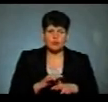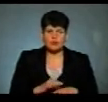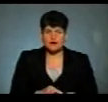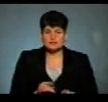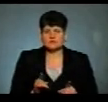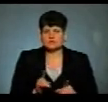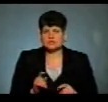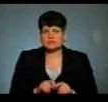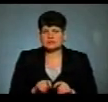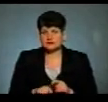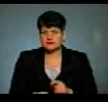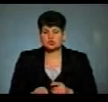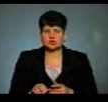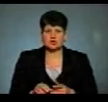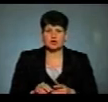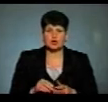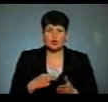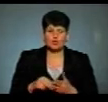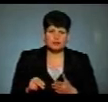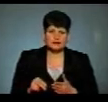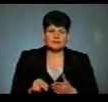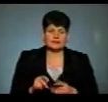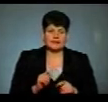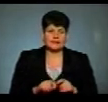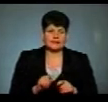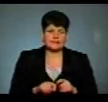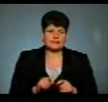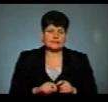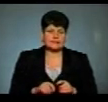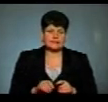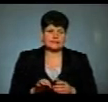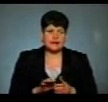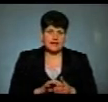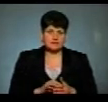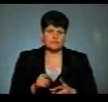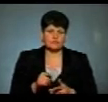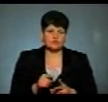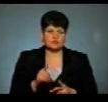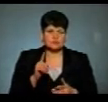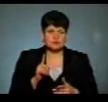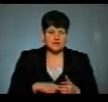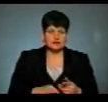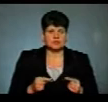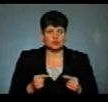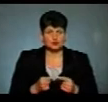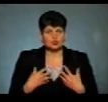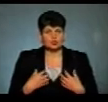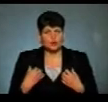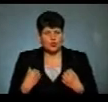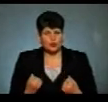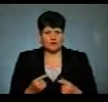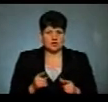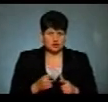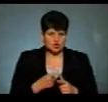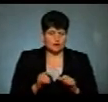можна тест купити на коронавірус, чи буде впевнений в його здоров'ї, якщо немає жодних симптомів, чи безпечно йому через 14